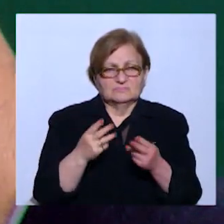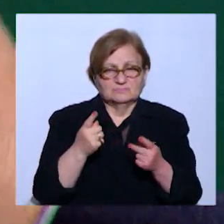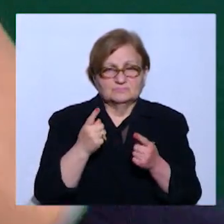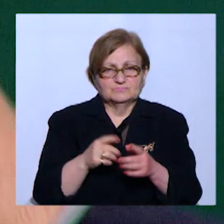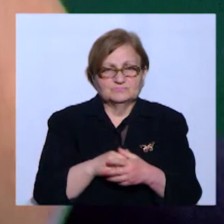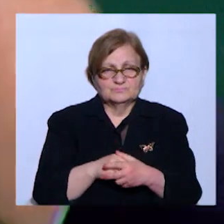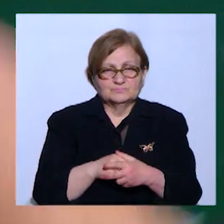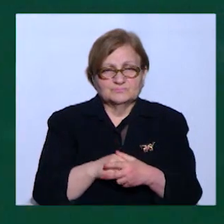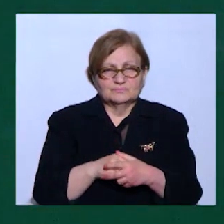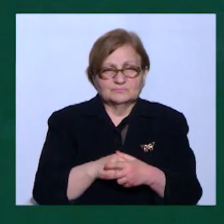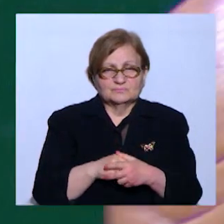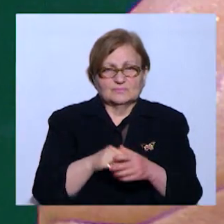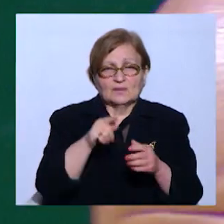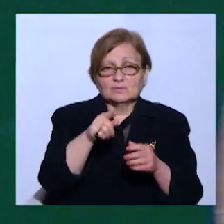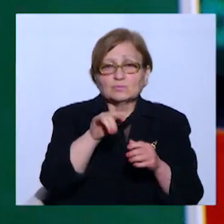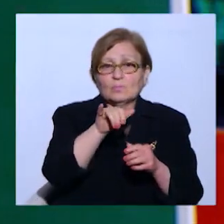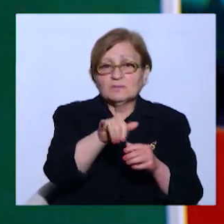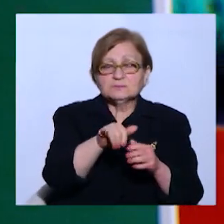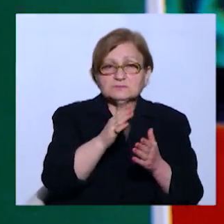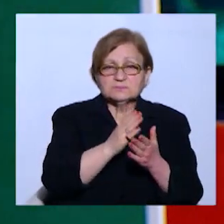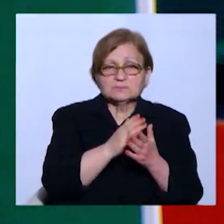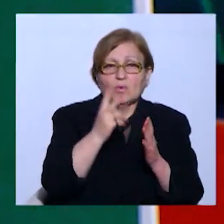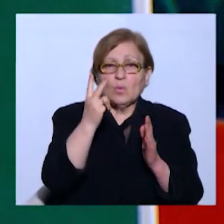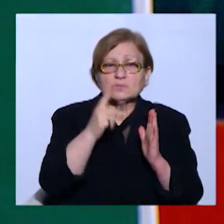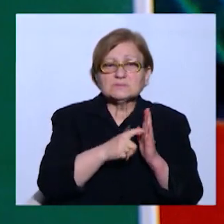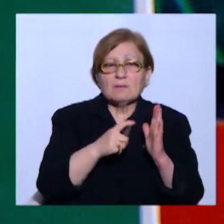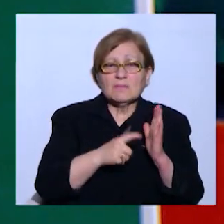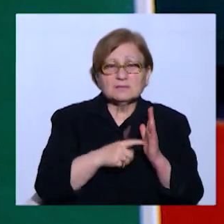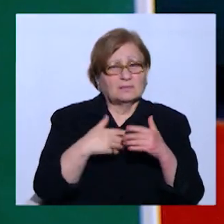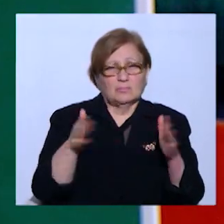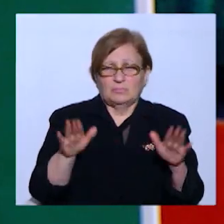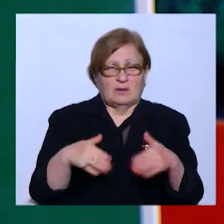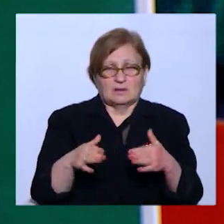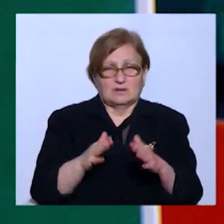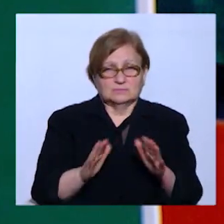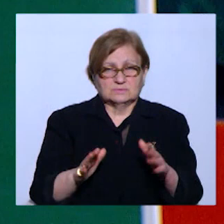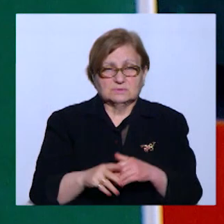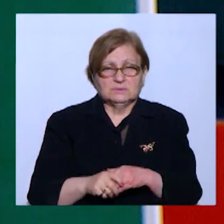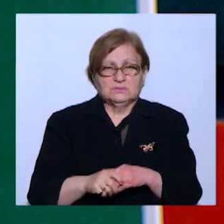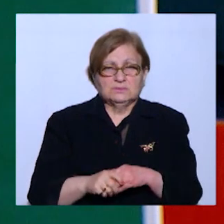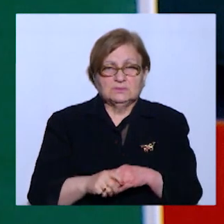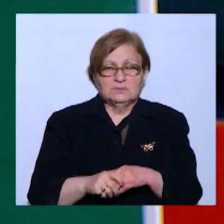მარტივი, რომელსაც 2-ზე მეტი გამყოფი არ აქვს. აქ ხე გაგახსენებთ ახლა მე თქვენ